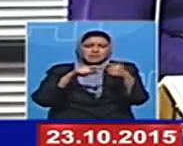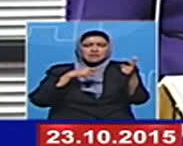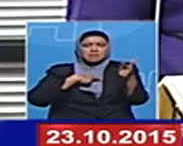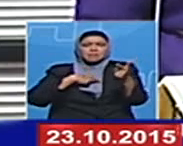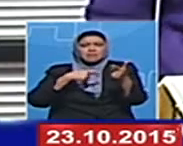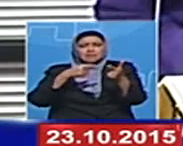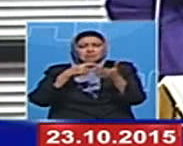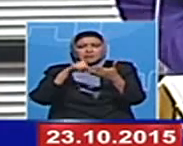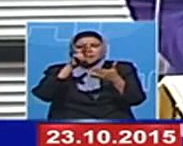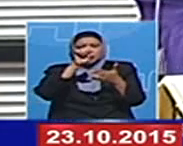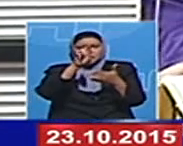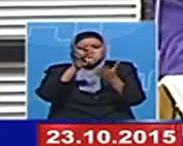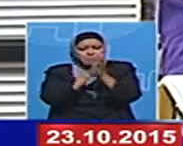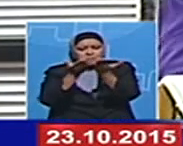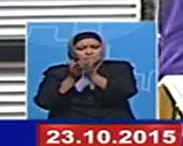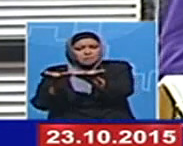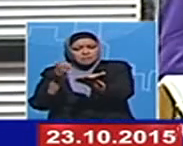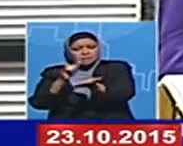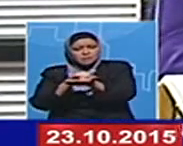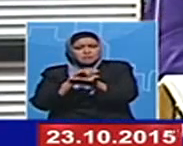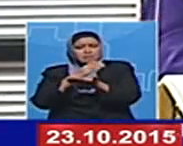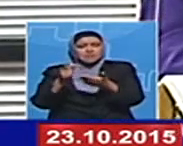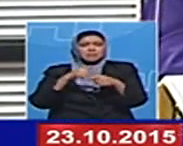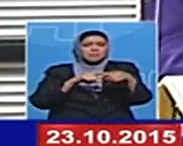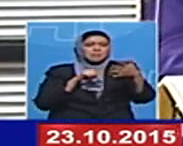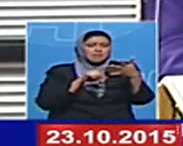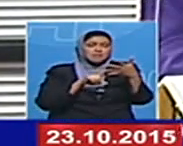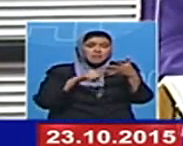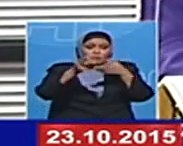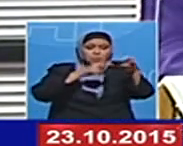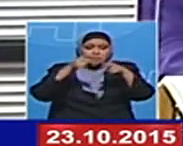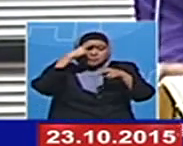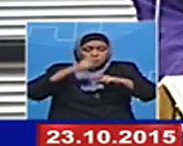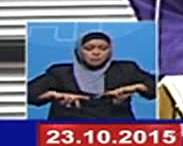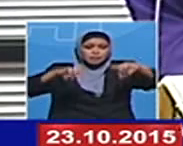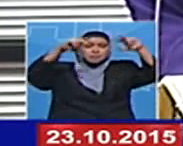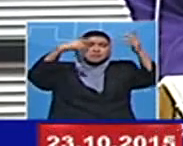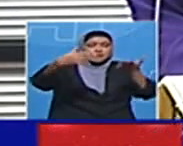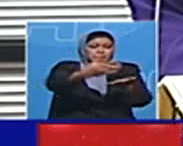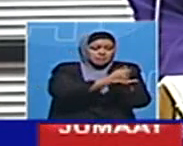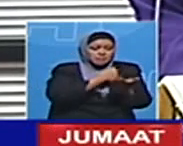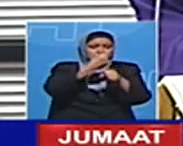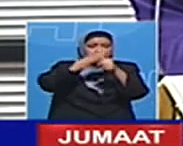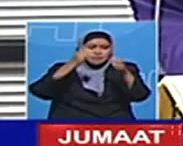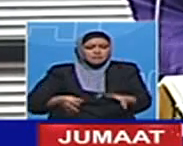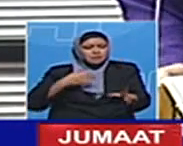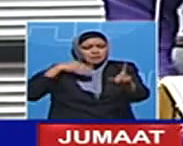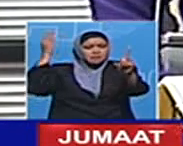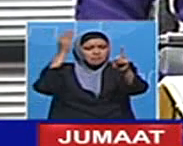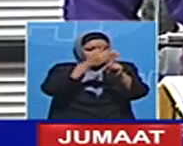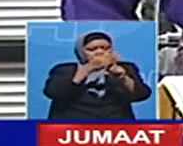ketiga dalam usaha meningkatkan pendapatan pekerja kita mensasarkan 60% daripada